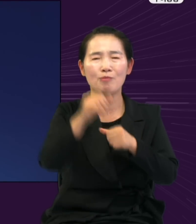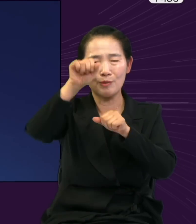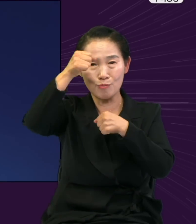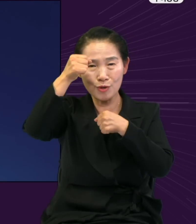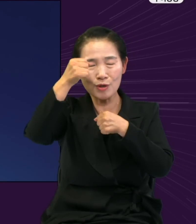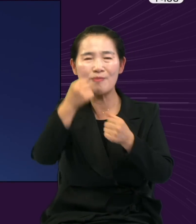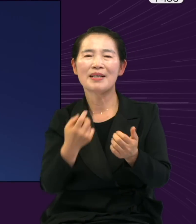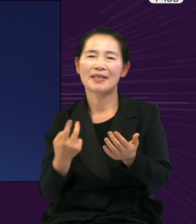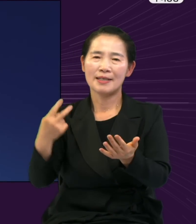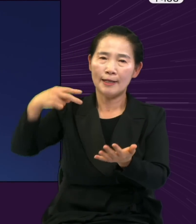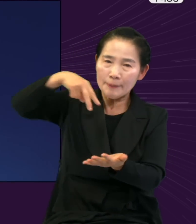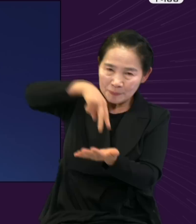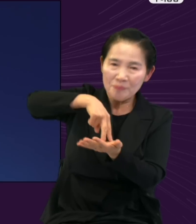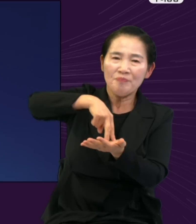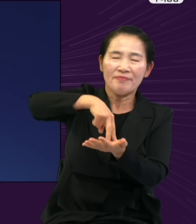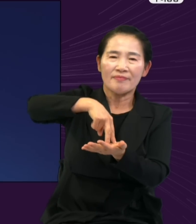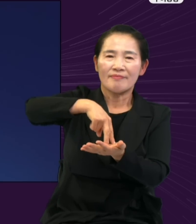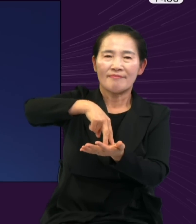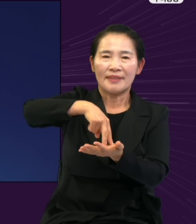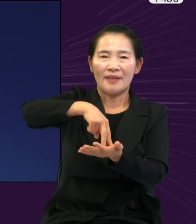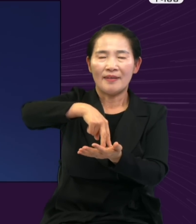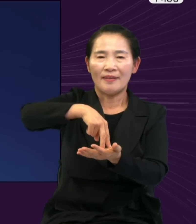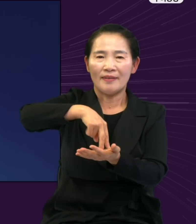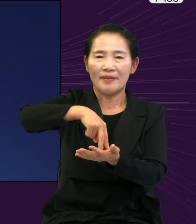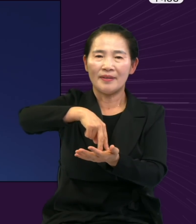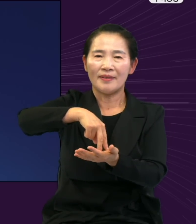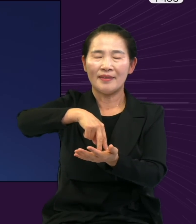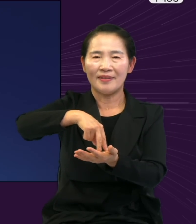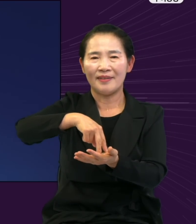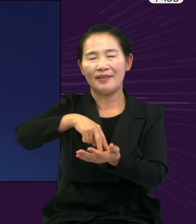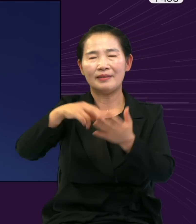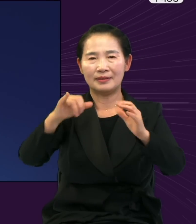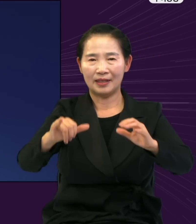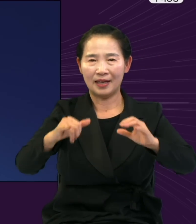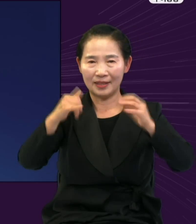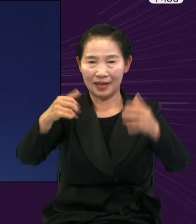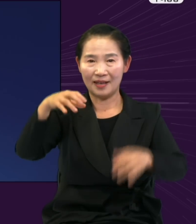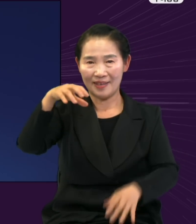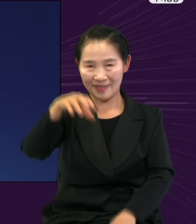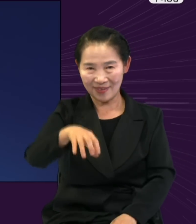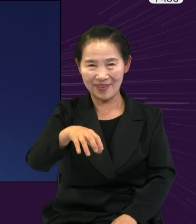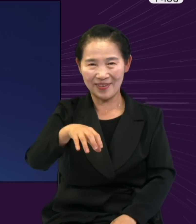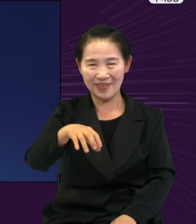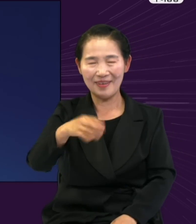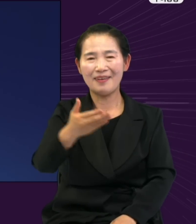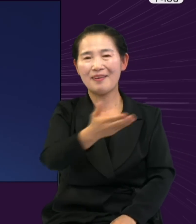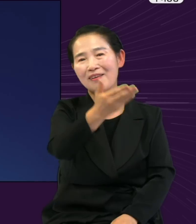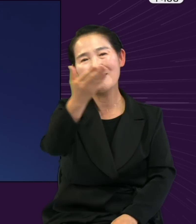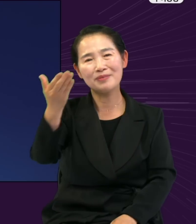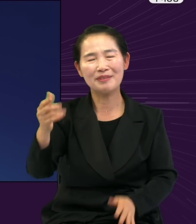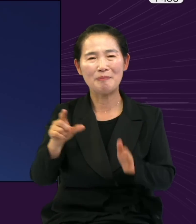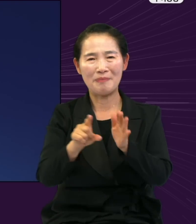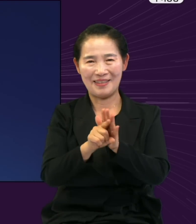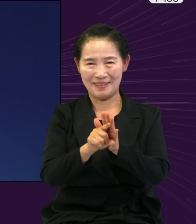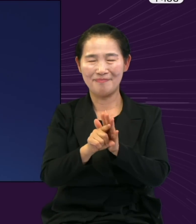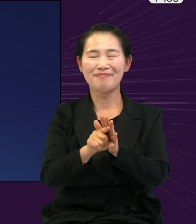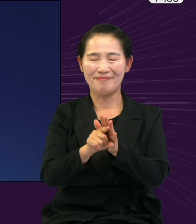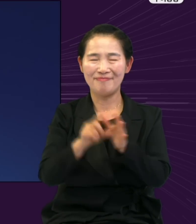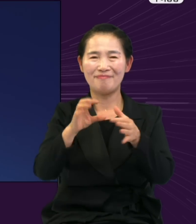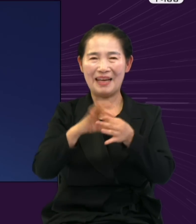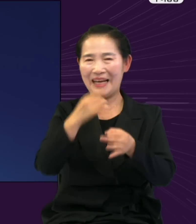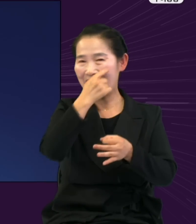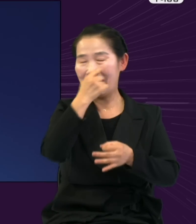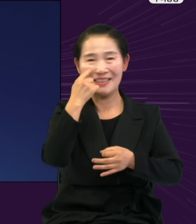바랍니다. 그리고 세상에서 여러분의 믿음의 간증이